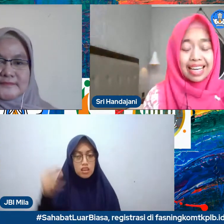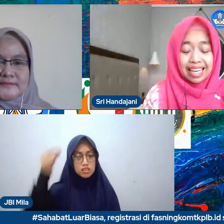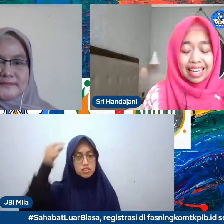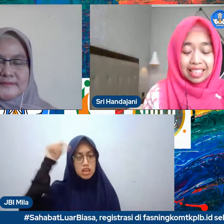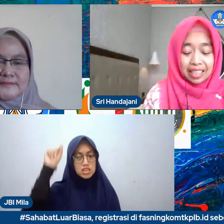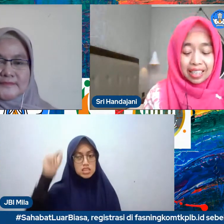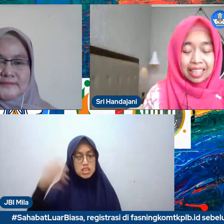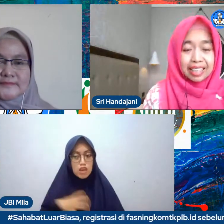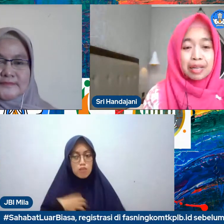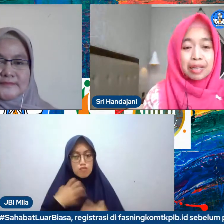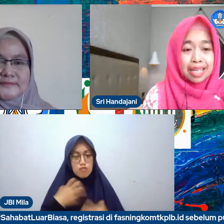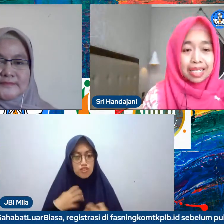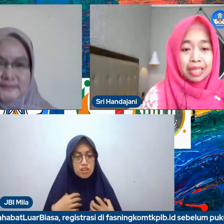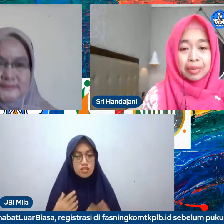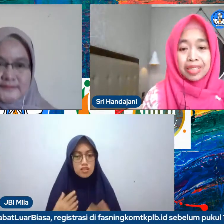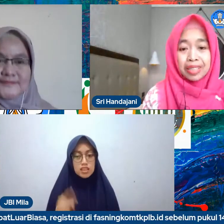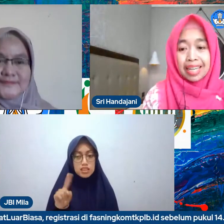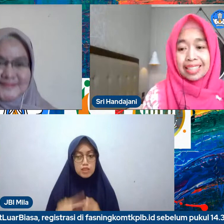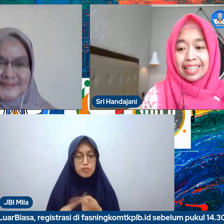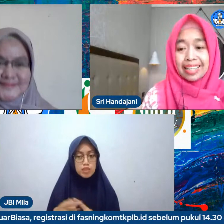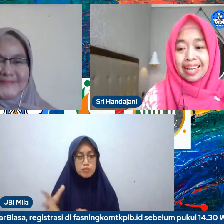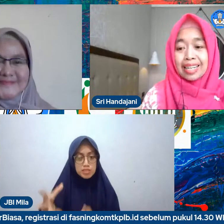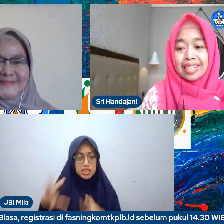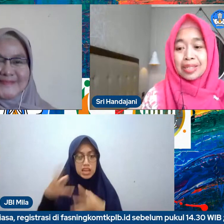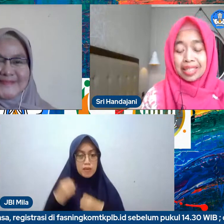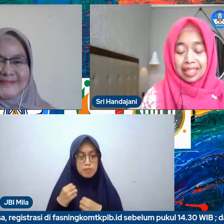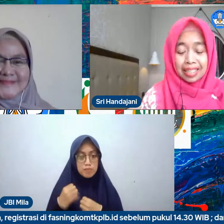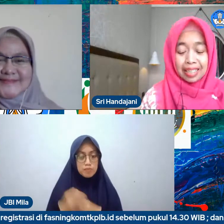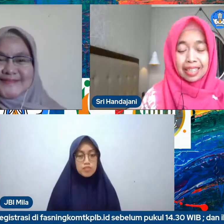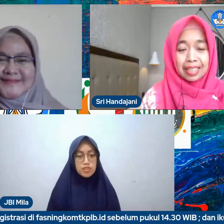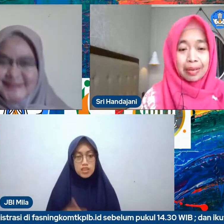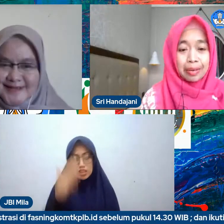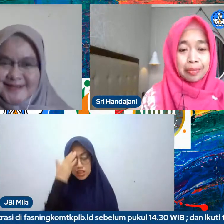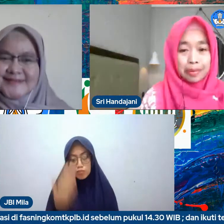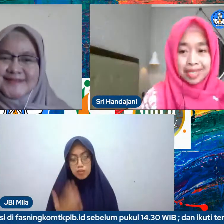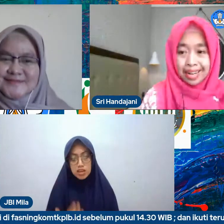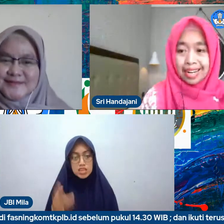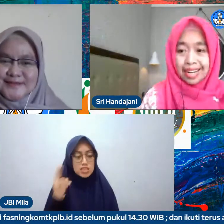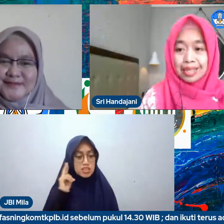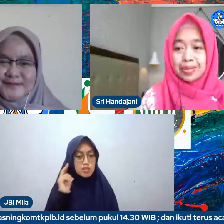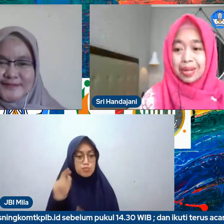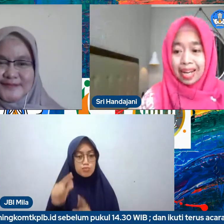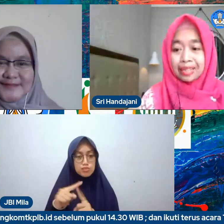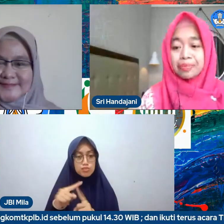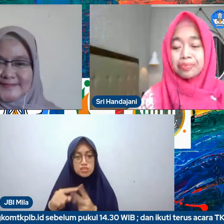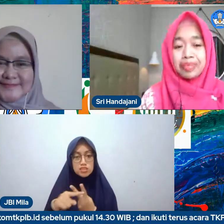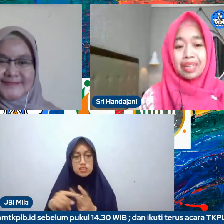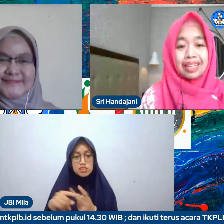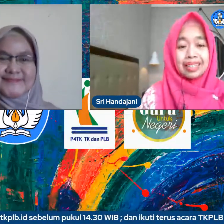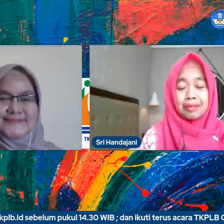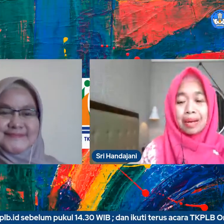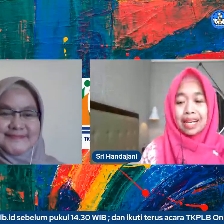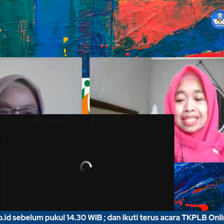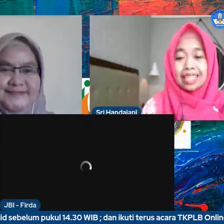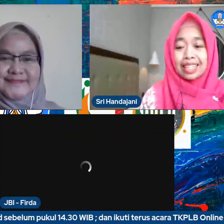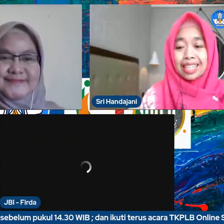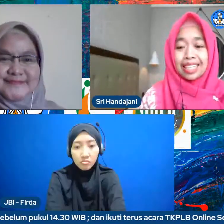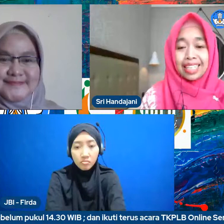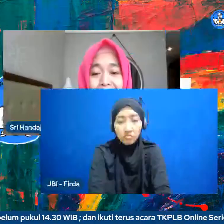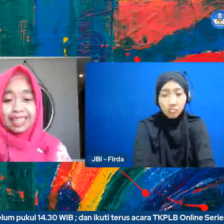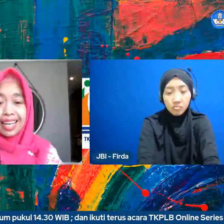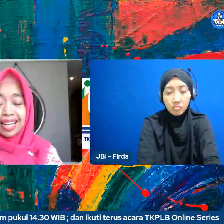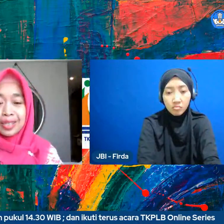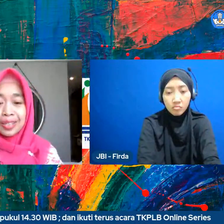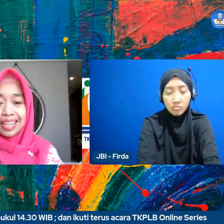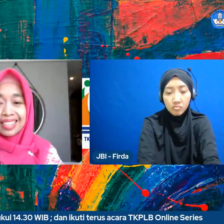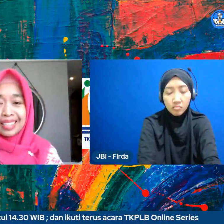akan mendapatkannya ya. Oke, terima kasih Ibu Tia. Sekarang kita akan lanjut ke pembicara yang kedua. Terima kasih, nanti